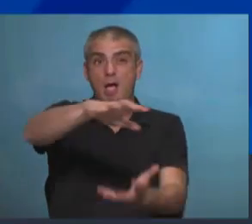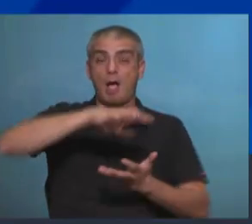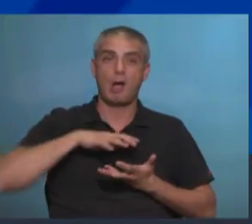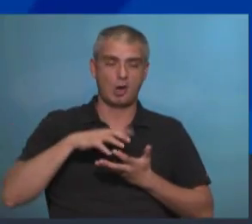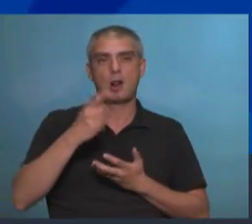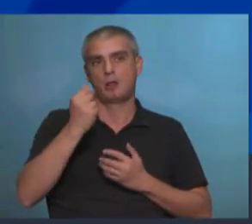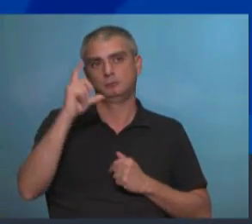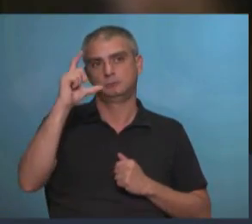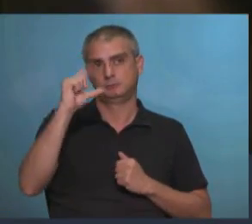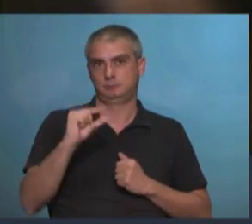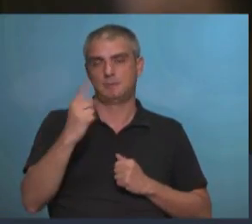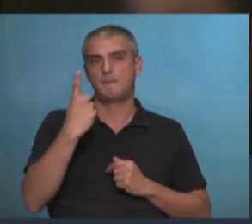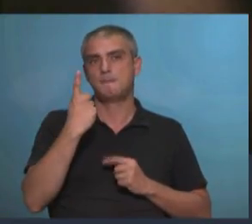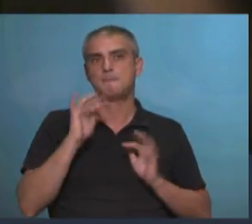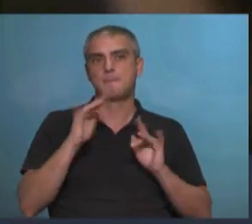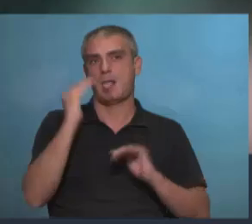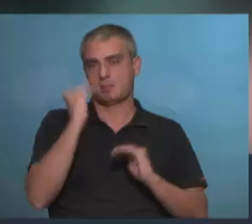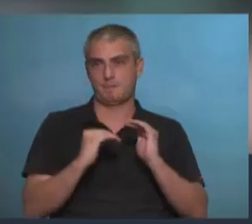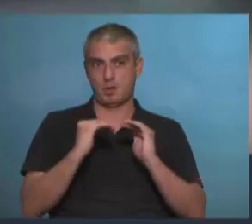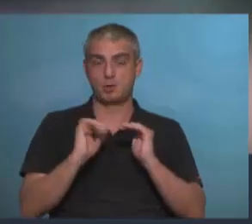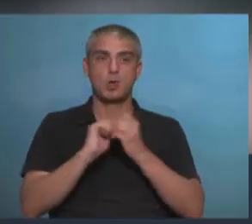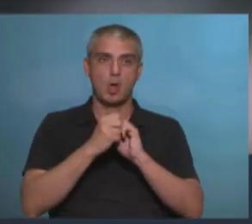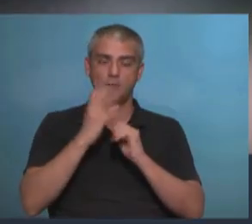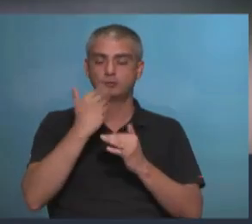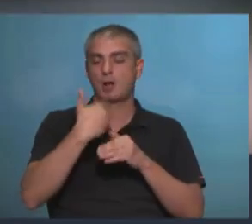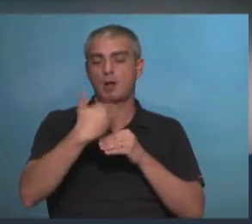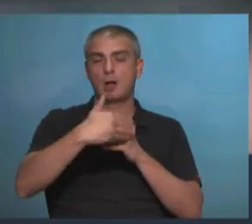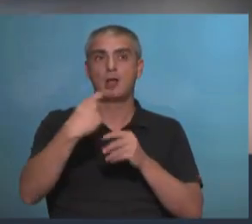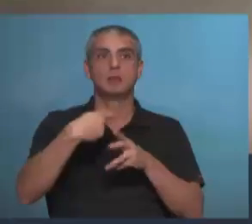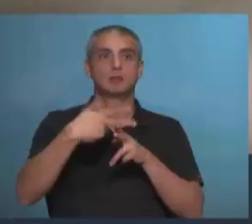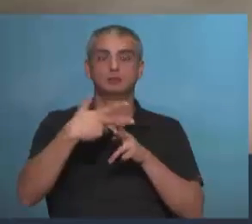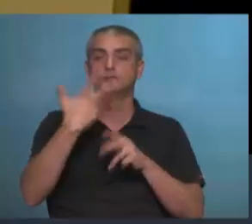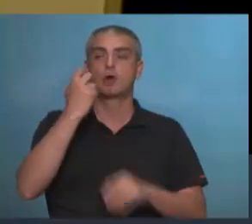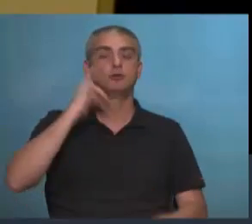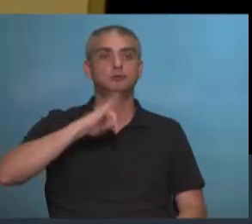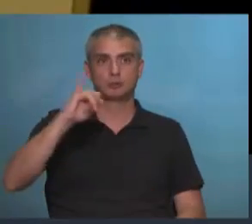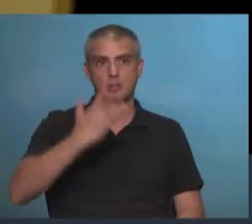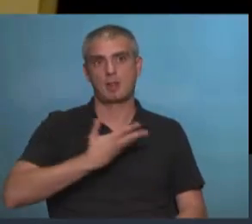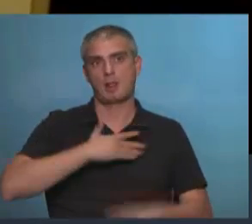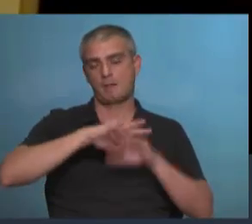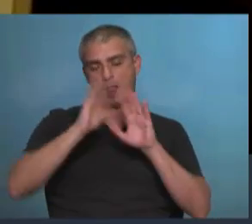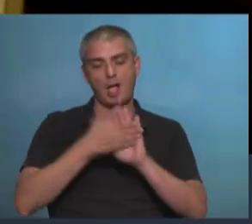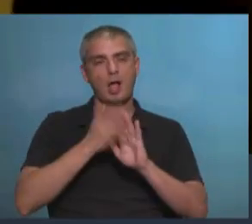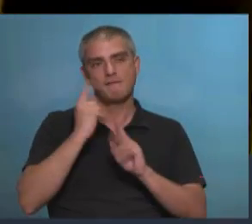יהיה קצת פחות ממיליארד דולרים. או שאפשר לחלק את התשלום ל-30 שנה ולקבל הכל, אבל